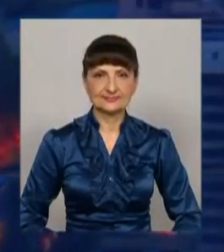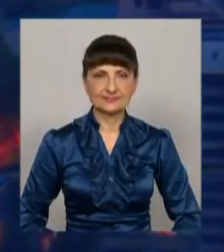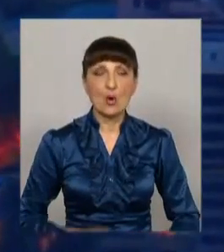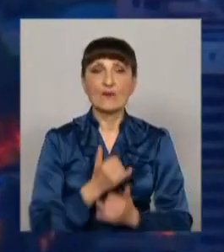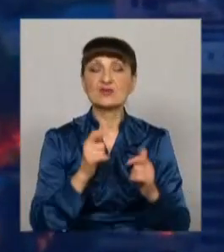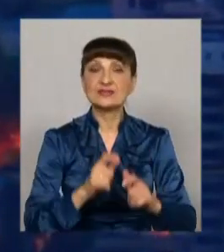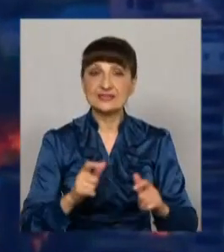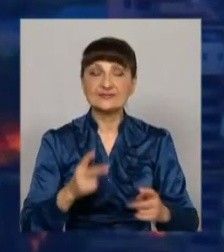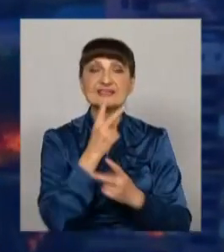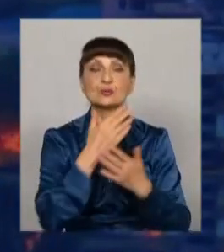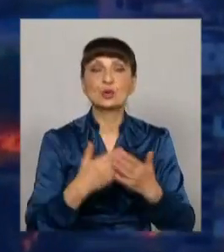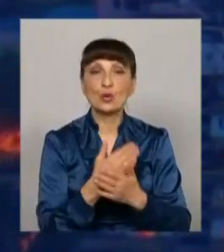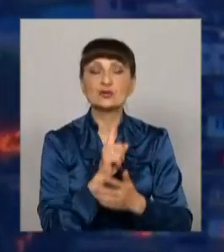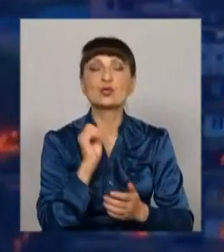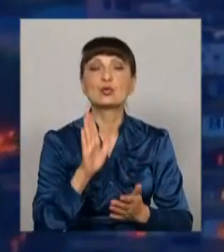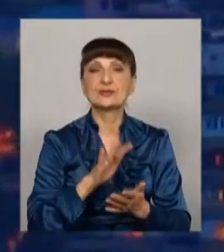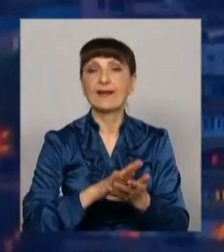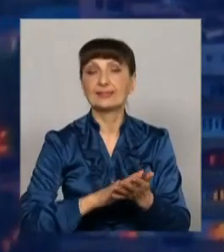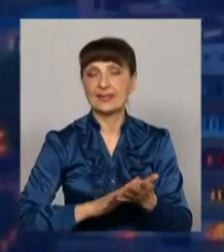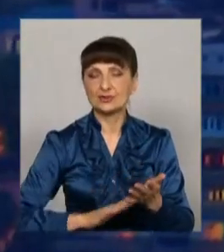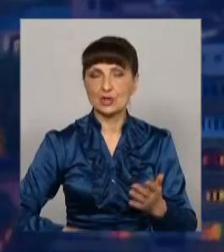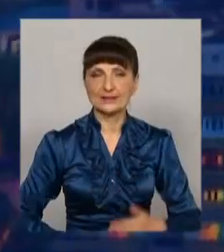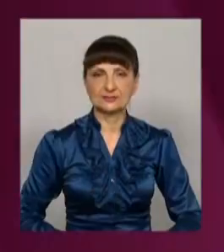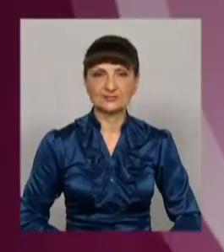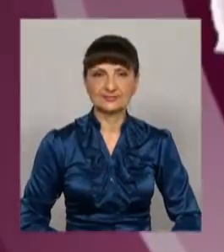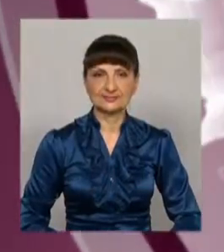Уважаемые телезрители, вы смотрите новости. Далее в выпуске.